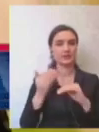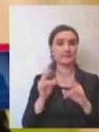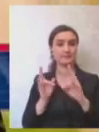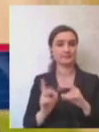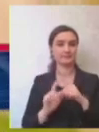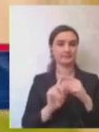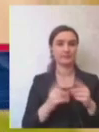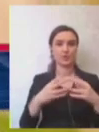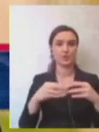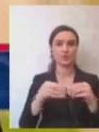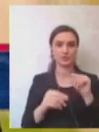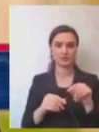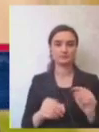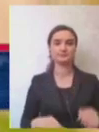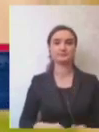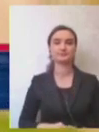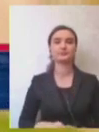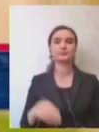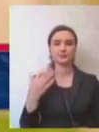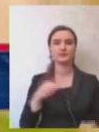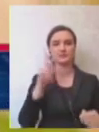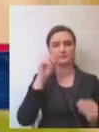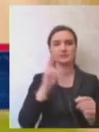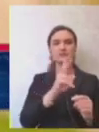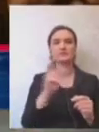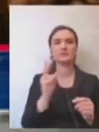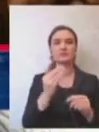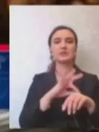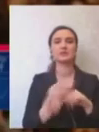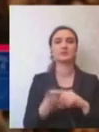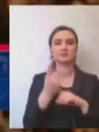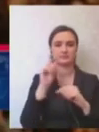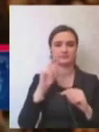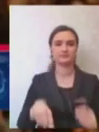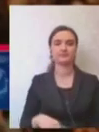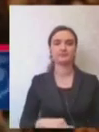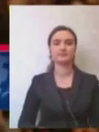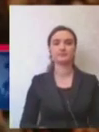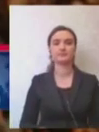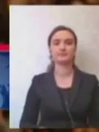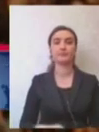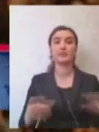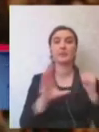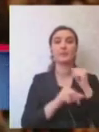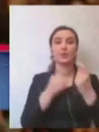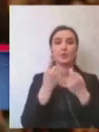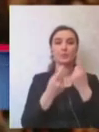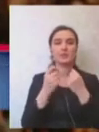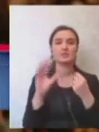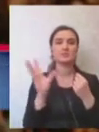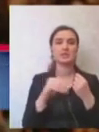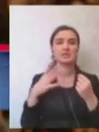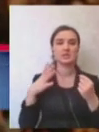დაინფიცირებულები და იდენტიფიცირებულია მათი დაავადების წყარო. ბოლო მონაცემებით მთელი ქვეყნის